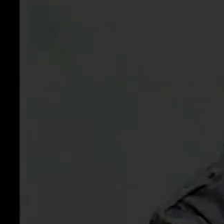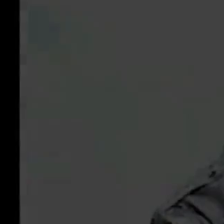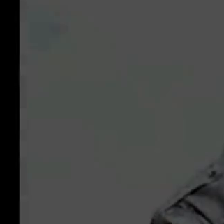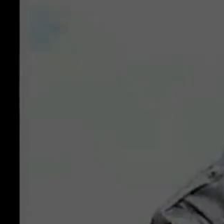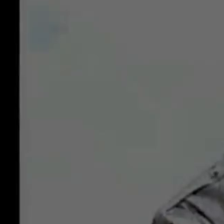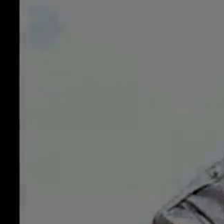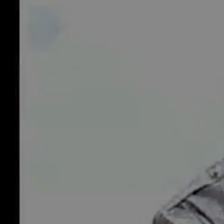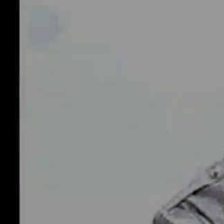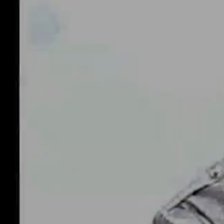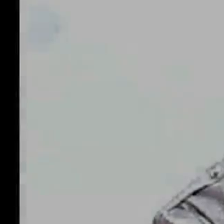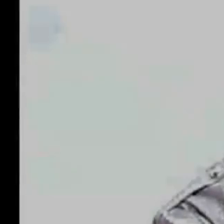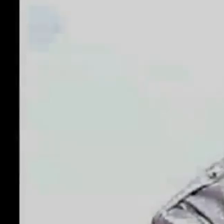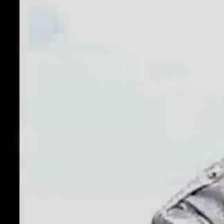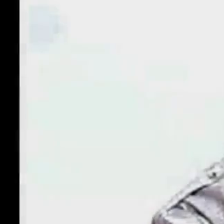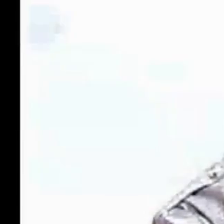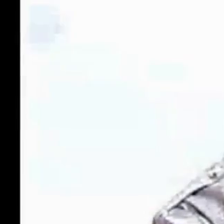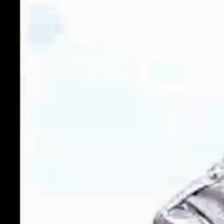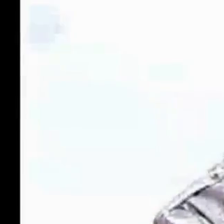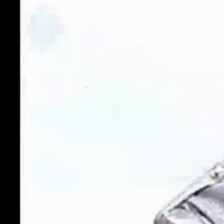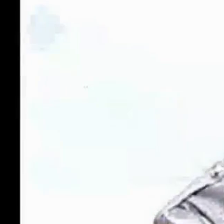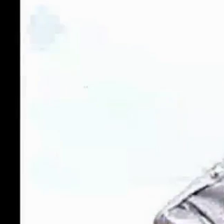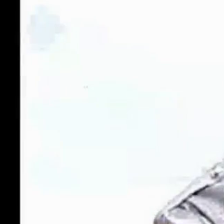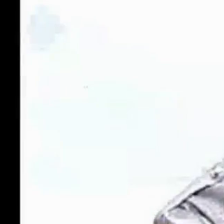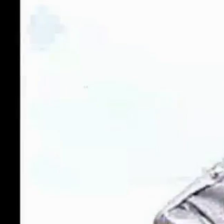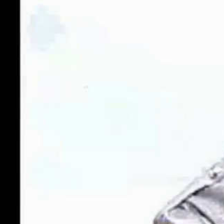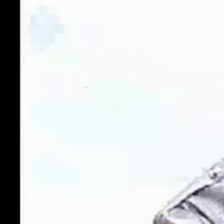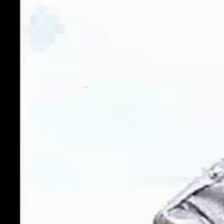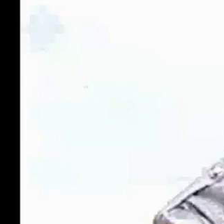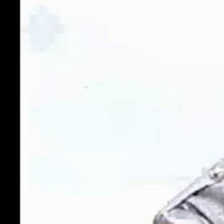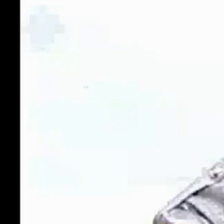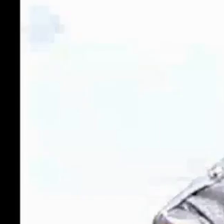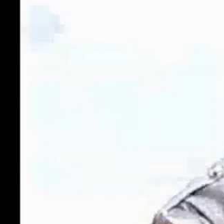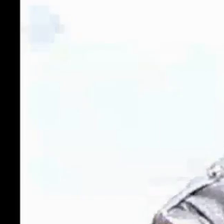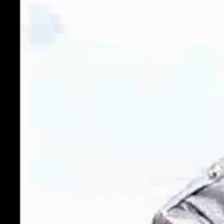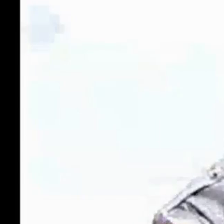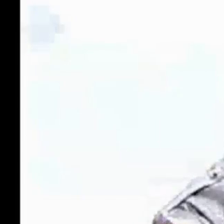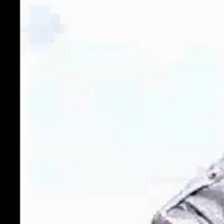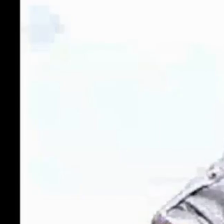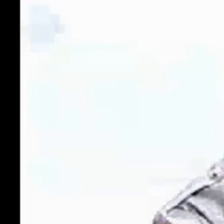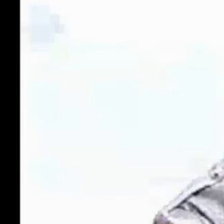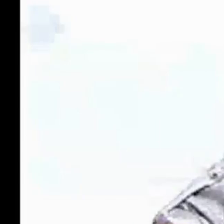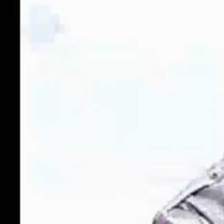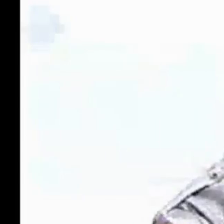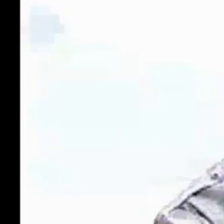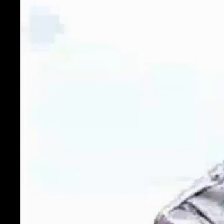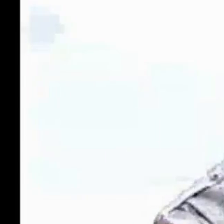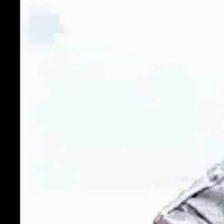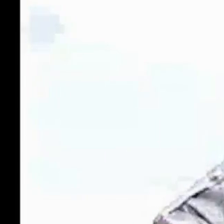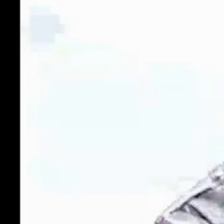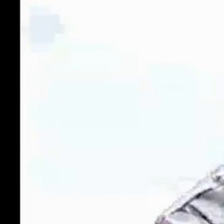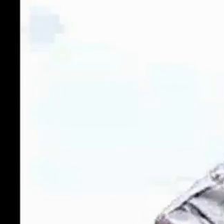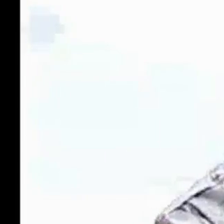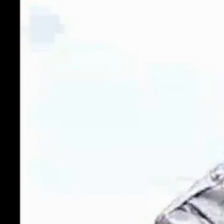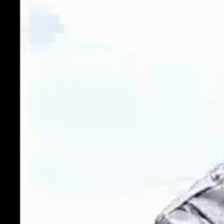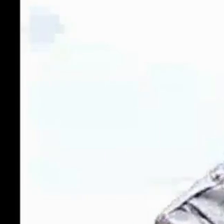Δεν ξέρω κατά πόσο είναι έντονα τα καιρικά φαινόμενα και στην ελληνική πολιτική σκηνή. Σίγουρα είναι έντονα τα φαινόμενα σε ό,τι αφορά